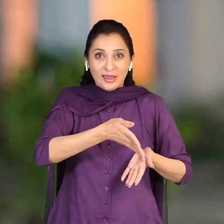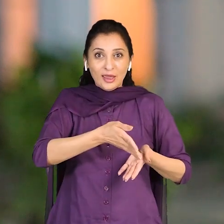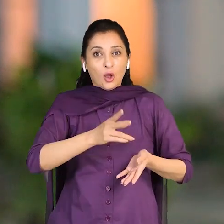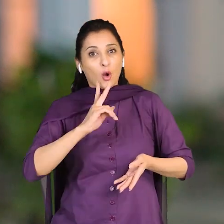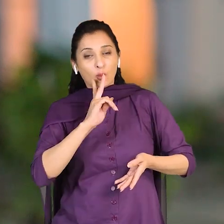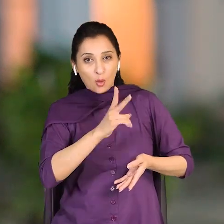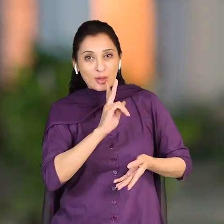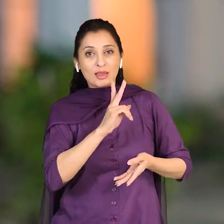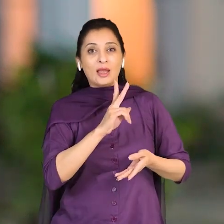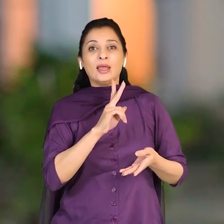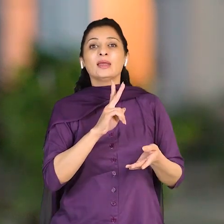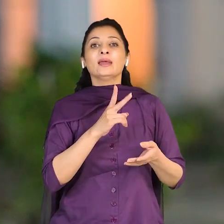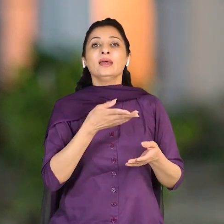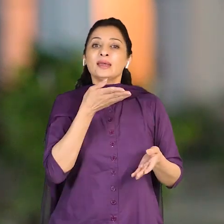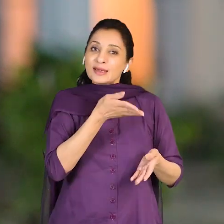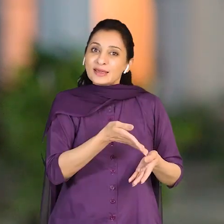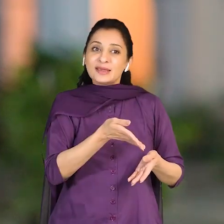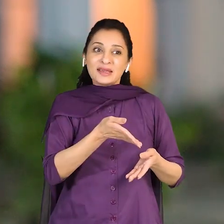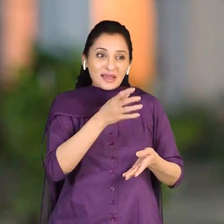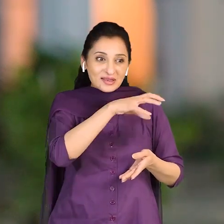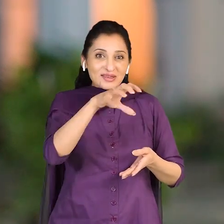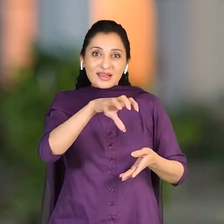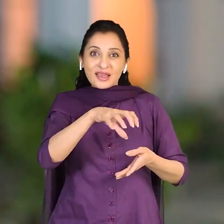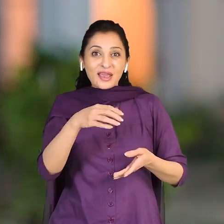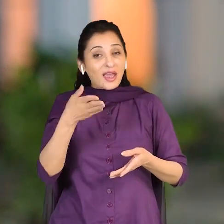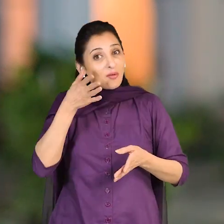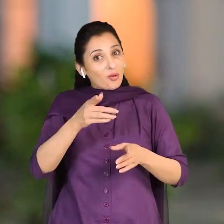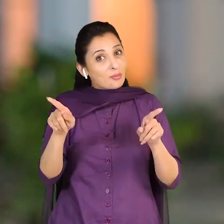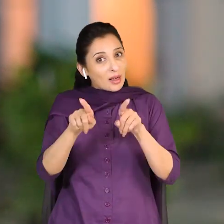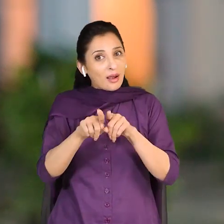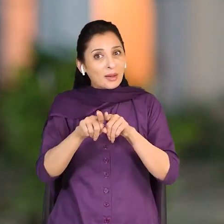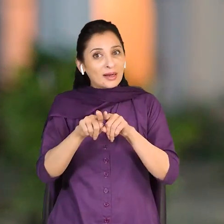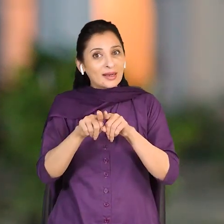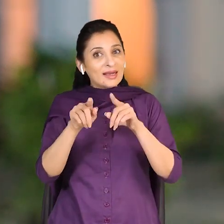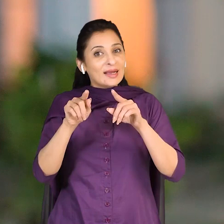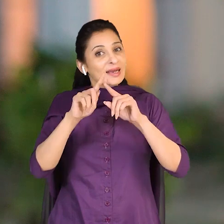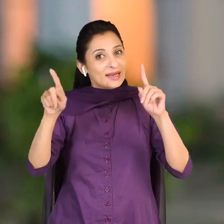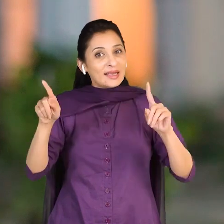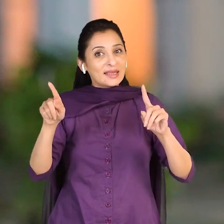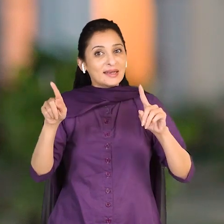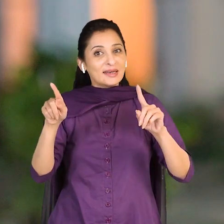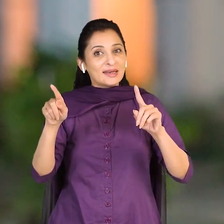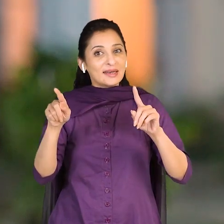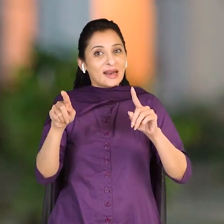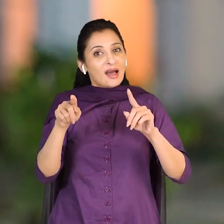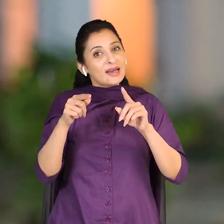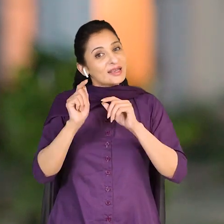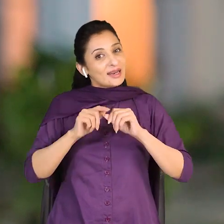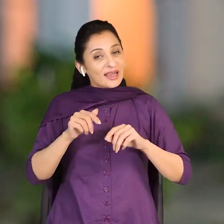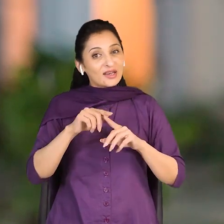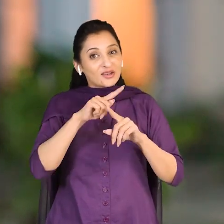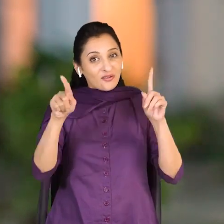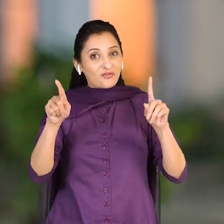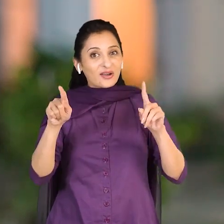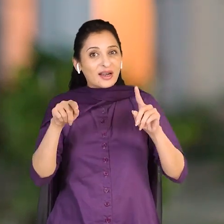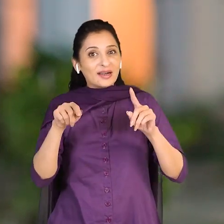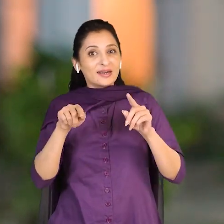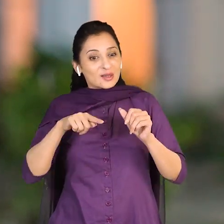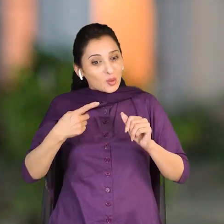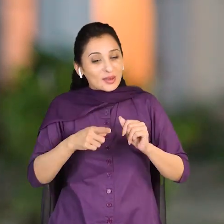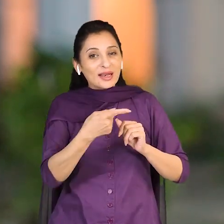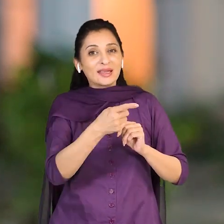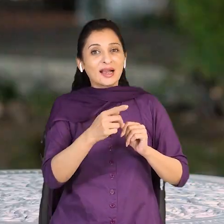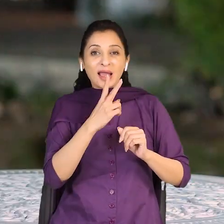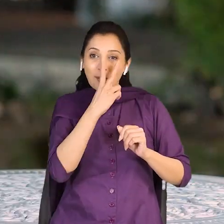हाँ, ये जगहें वही हैं मगर एक मुख्तलिफ़ अंदाज़ में पेश किया है, तो इसलिए वो और ज़्यादा खुश होते हैं